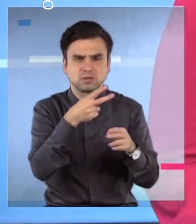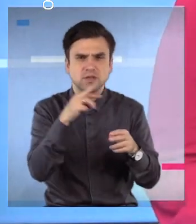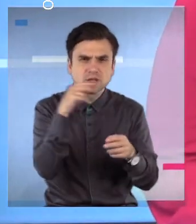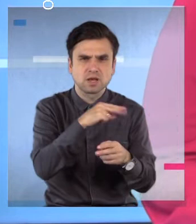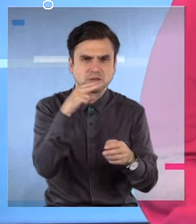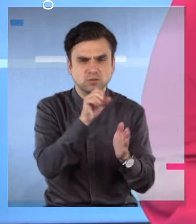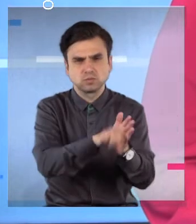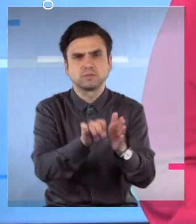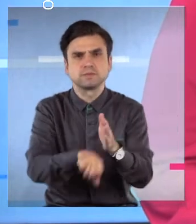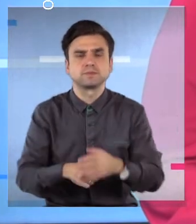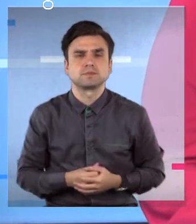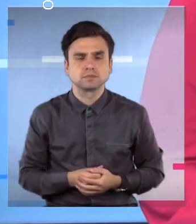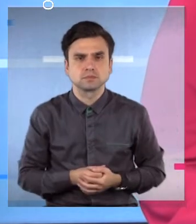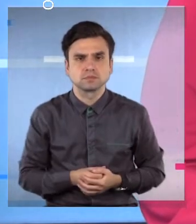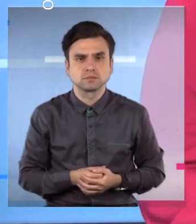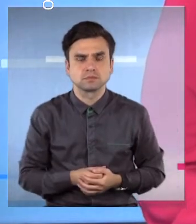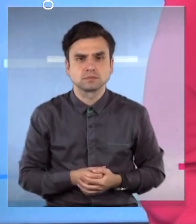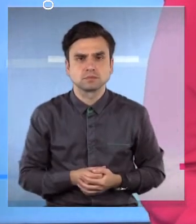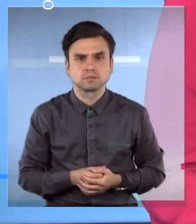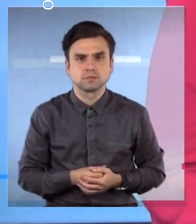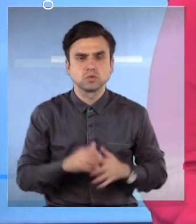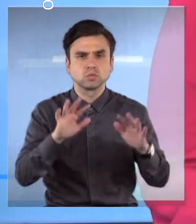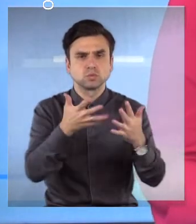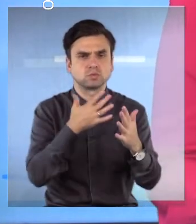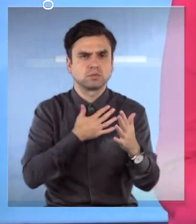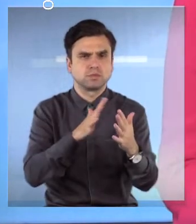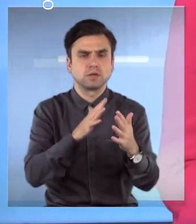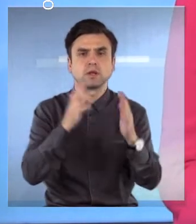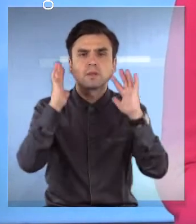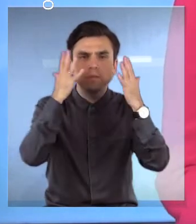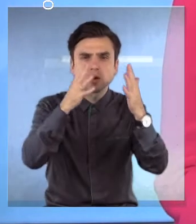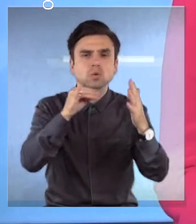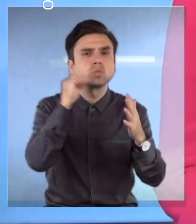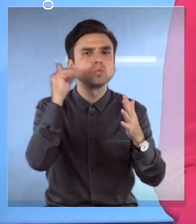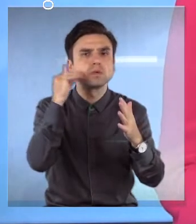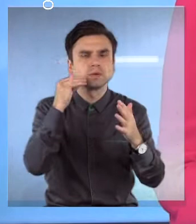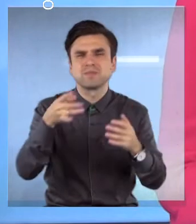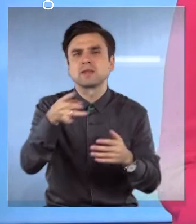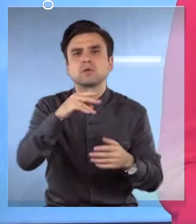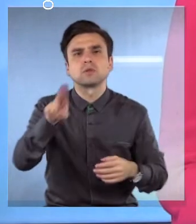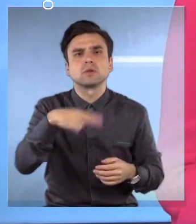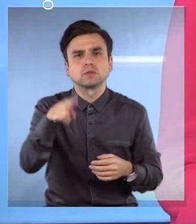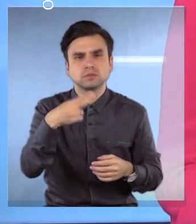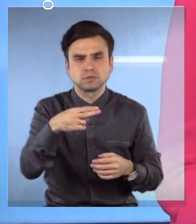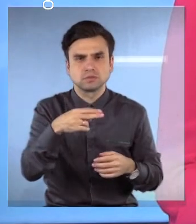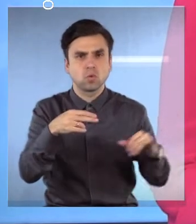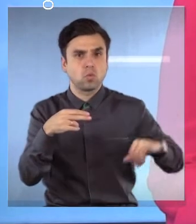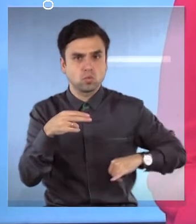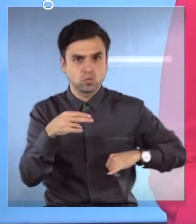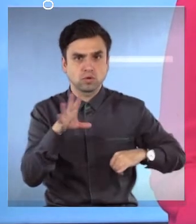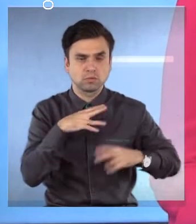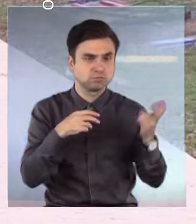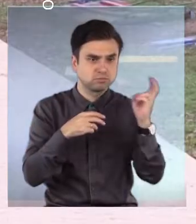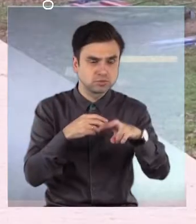Неприємний подарунок. У парку «Ювілейний», що в Довгинцівському районі, невідомі зруйнували дитячий майданчик. Сталося все вночі